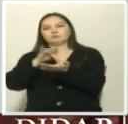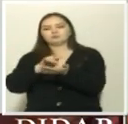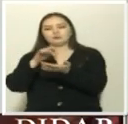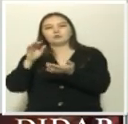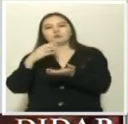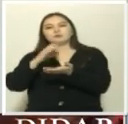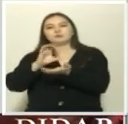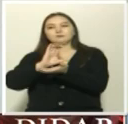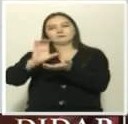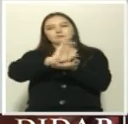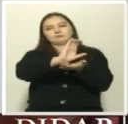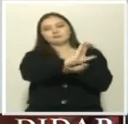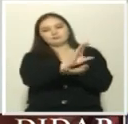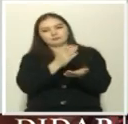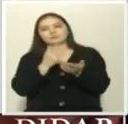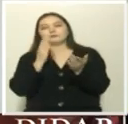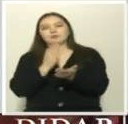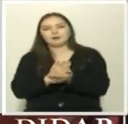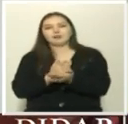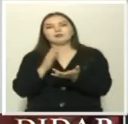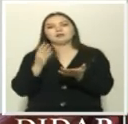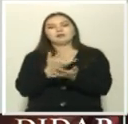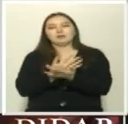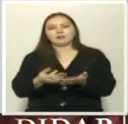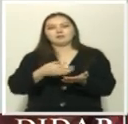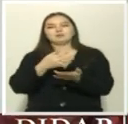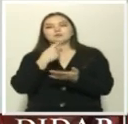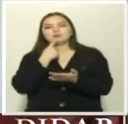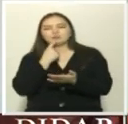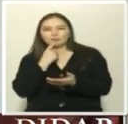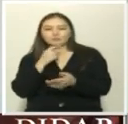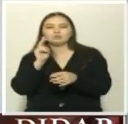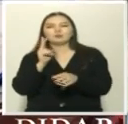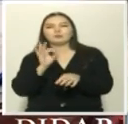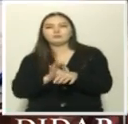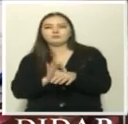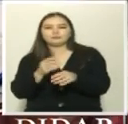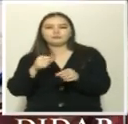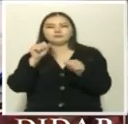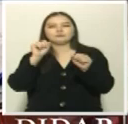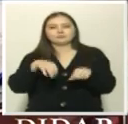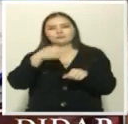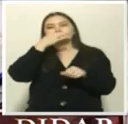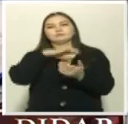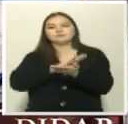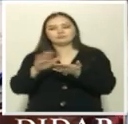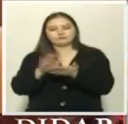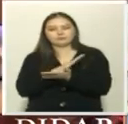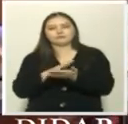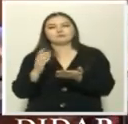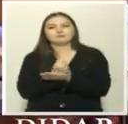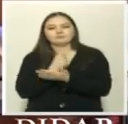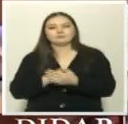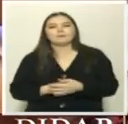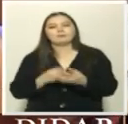будет произведен закуп, препараты будут поступать в область. Как отмечают сами медработники, для